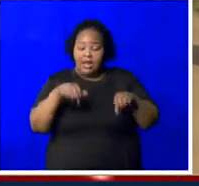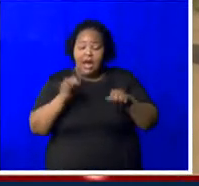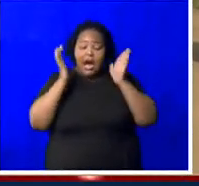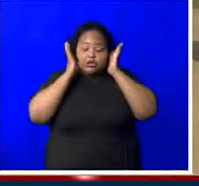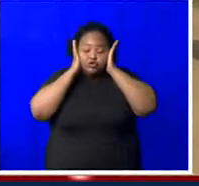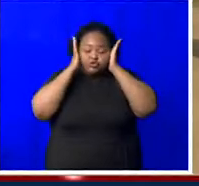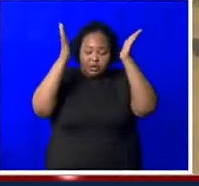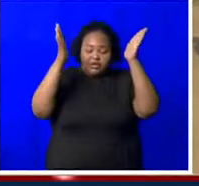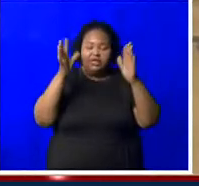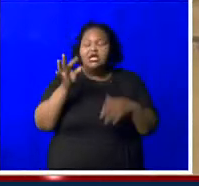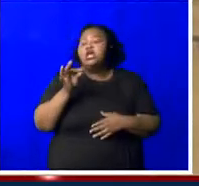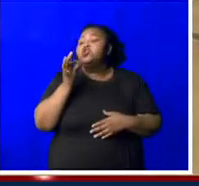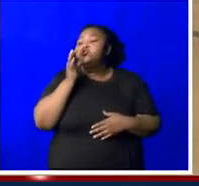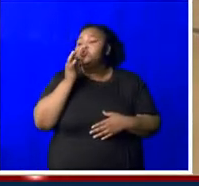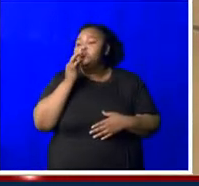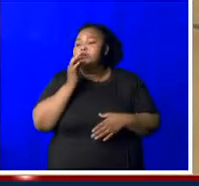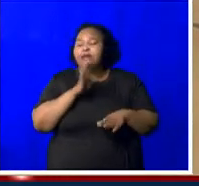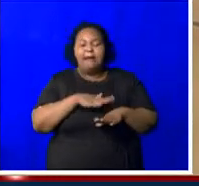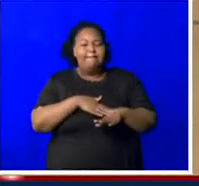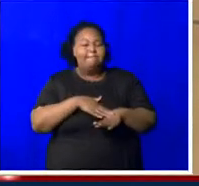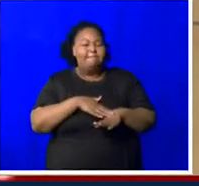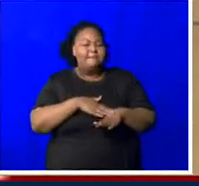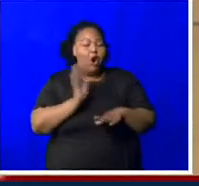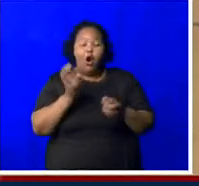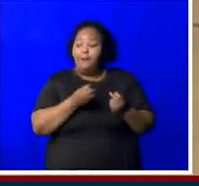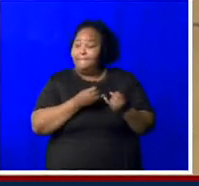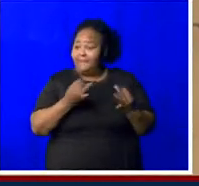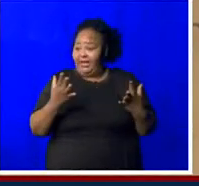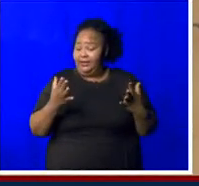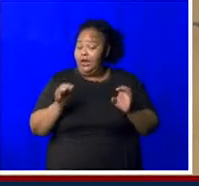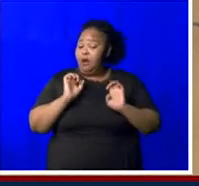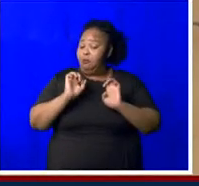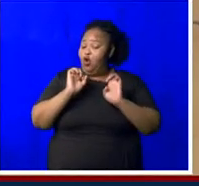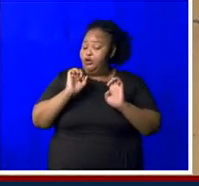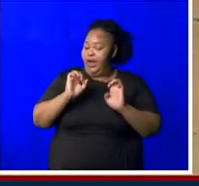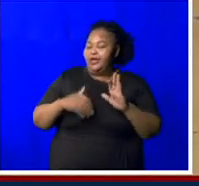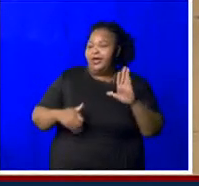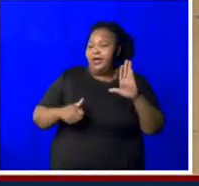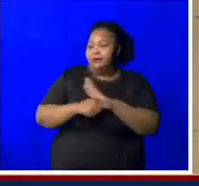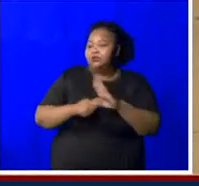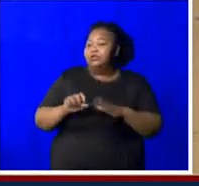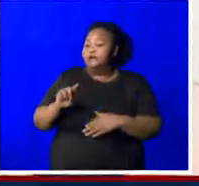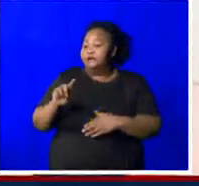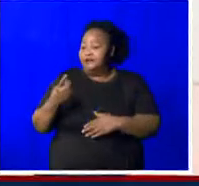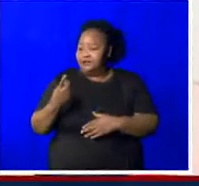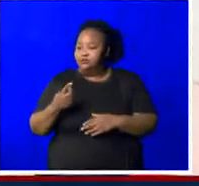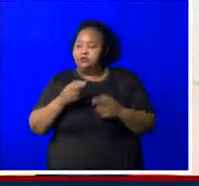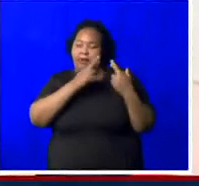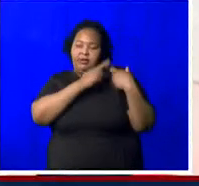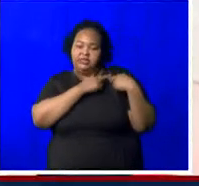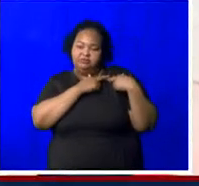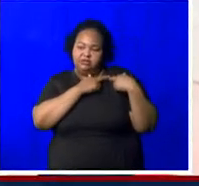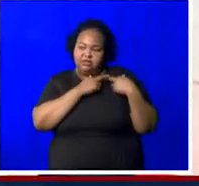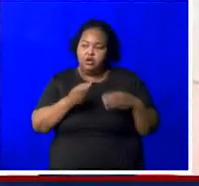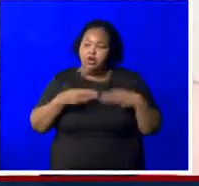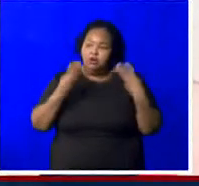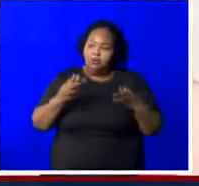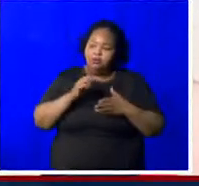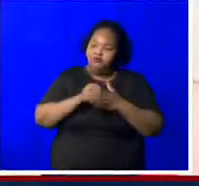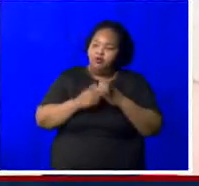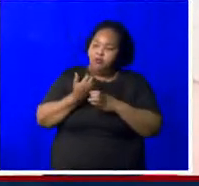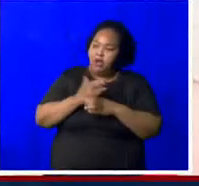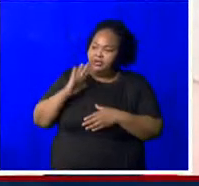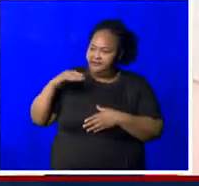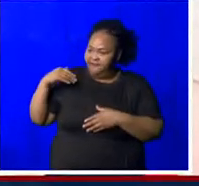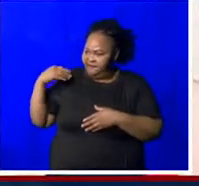ngiyo lefansi siyibeke embili eTindzabeni tekuhunga tivakashi. Kani mvuni ngetene ukuthi